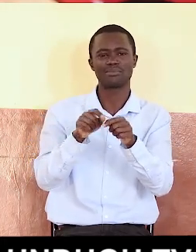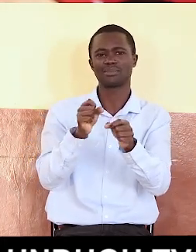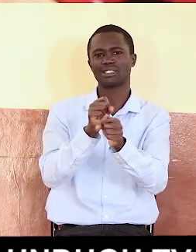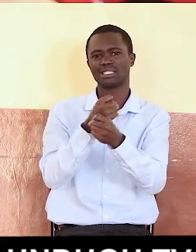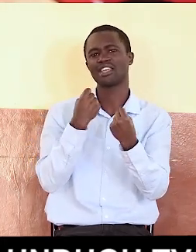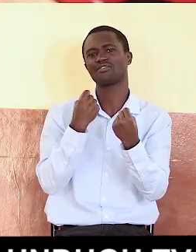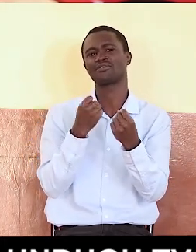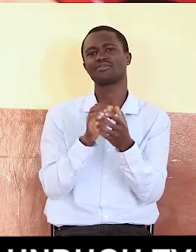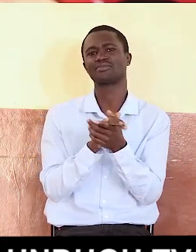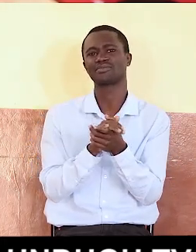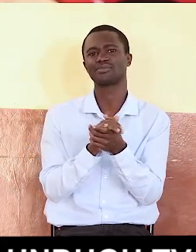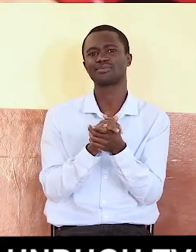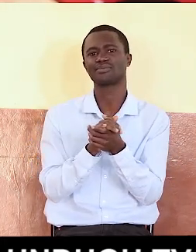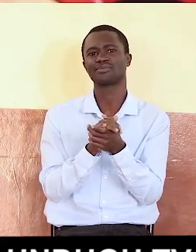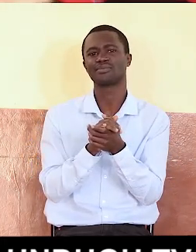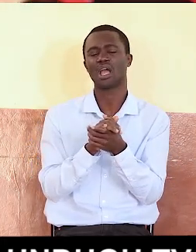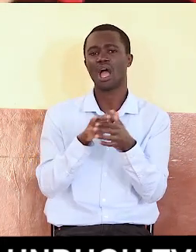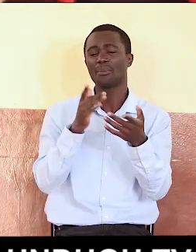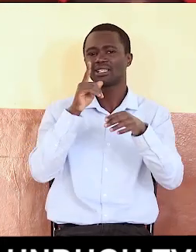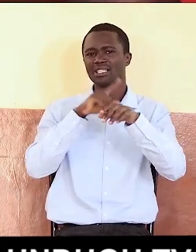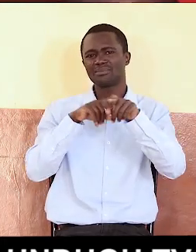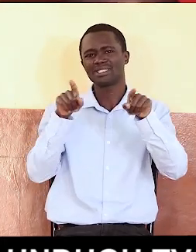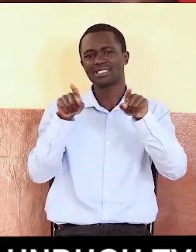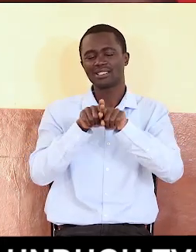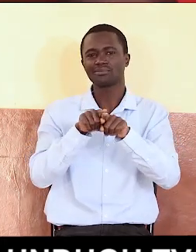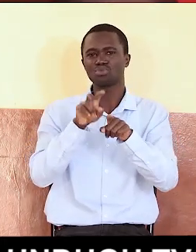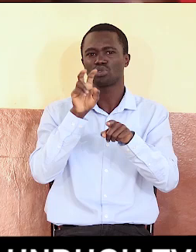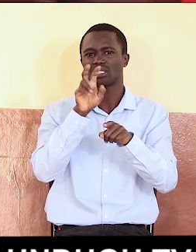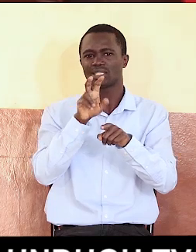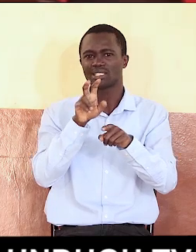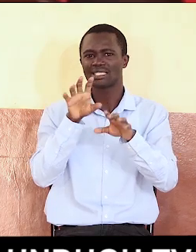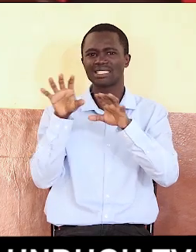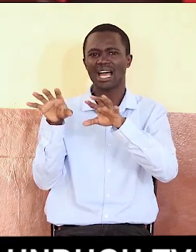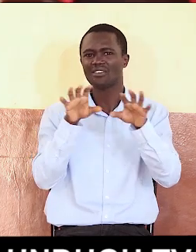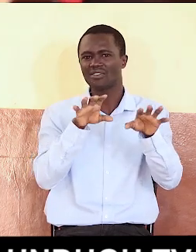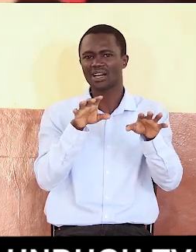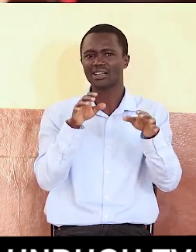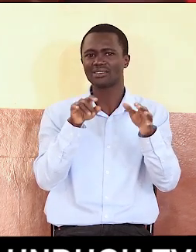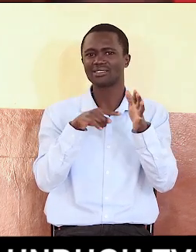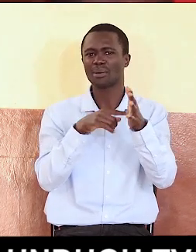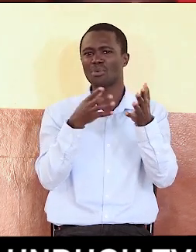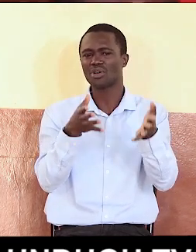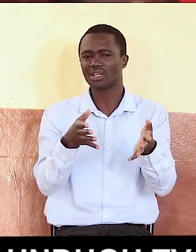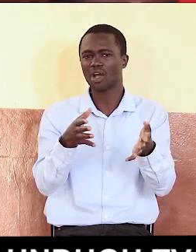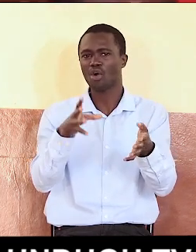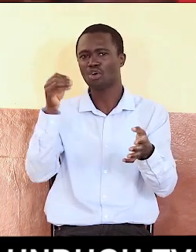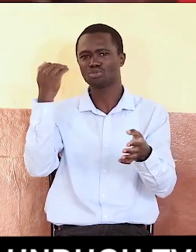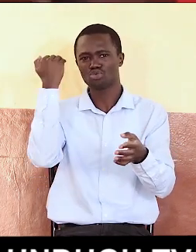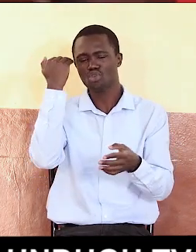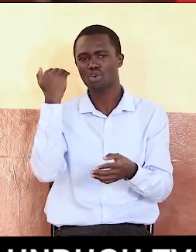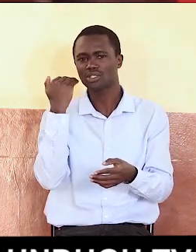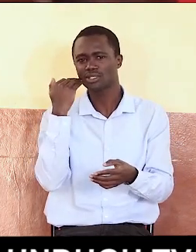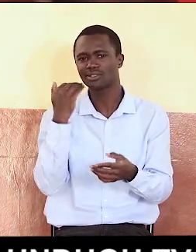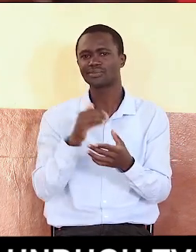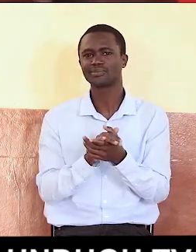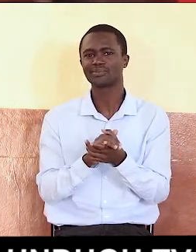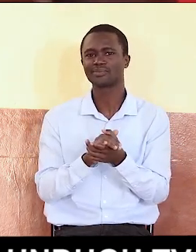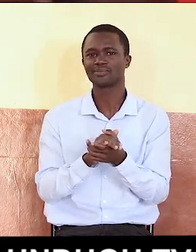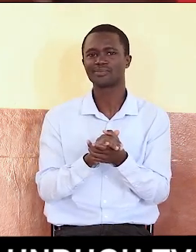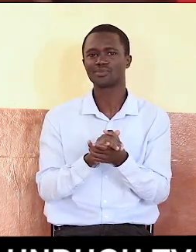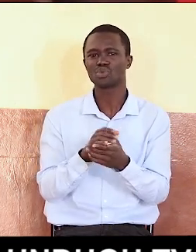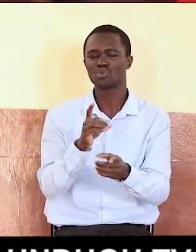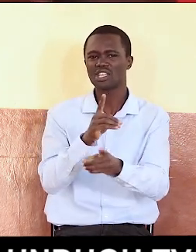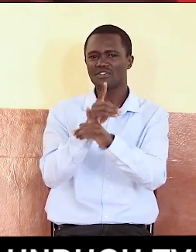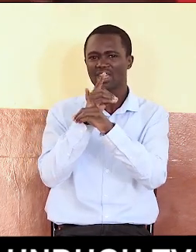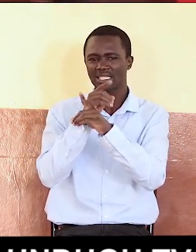kama hapa anaangaishwa na anapelekwa mbele ya kodi ili aweze kujitetea,